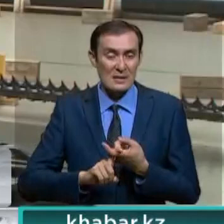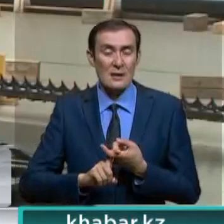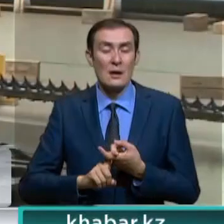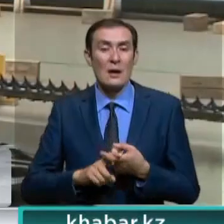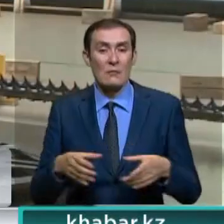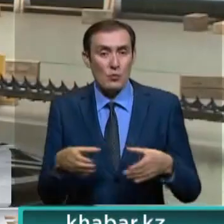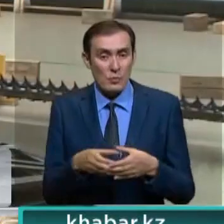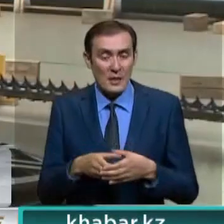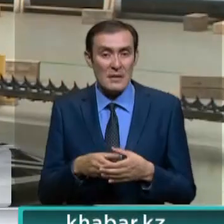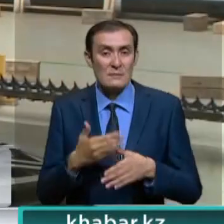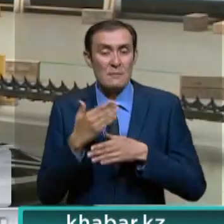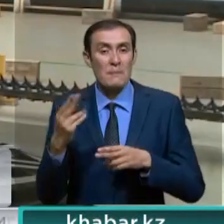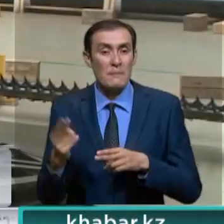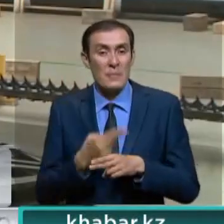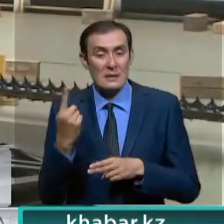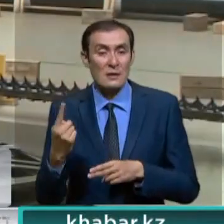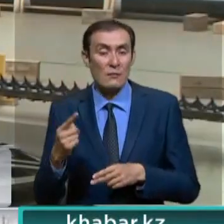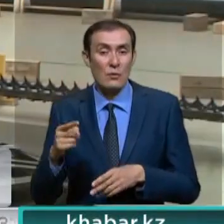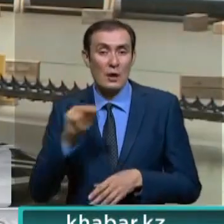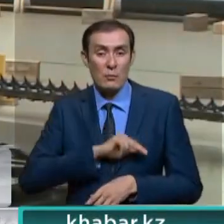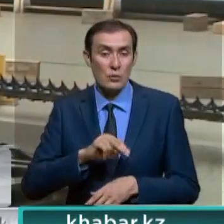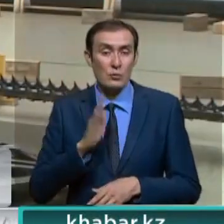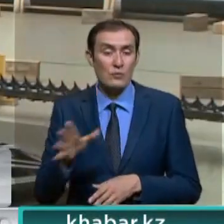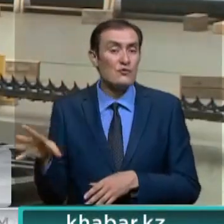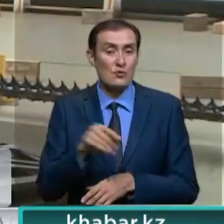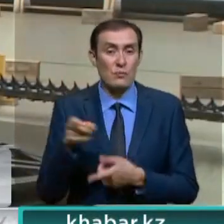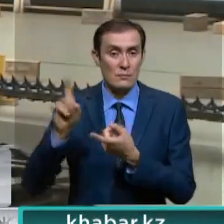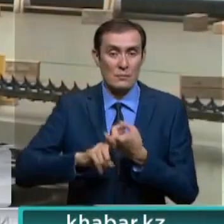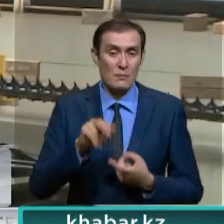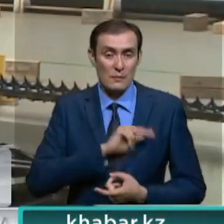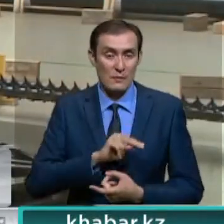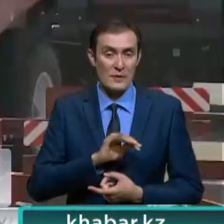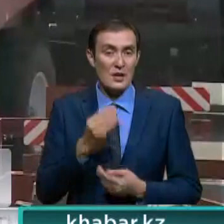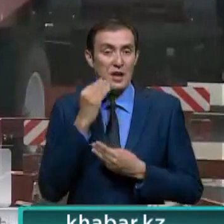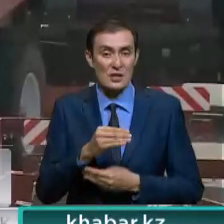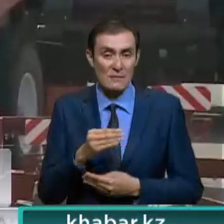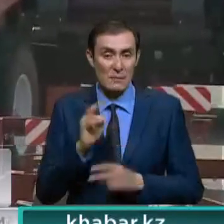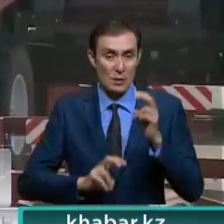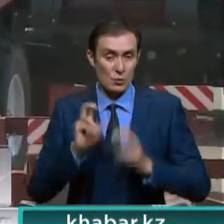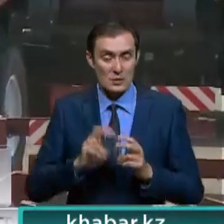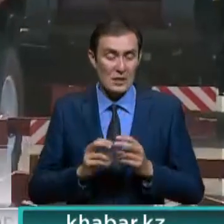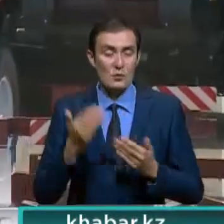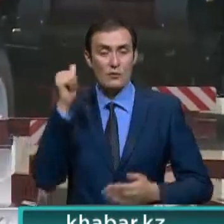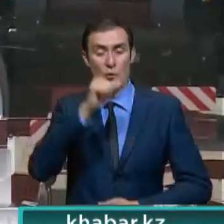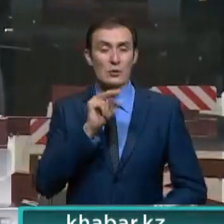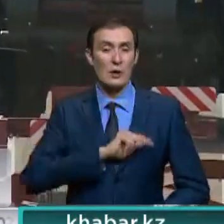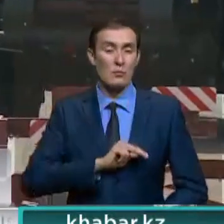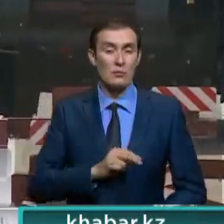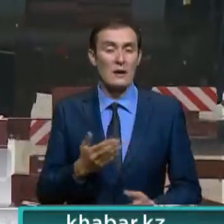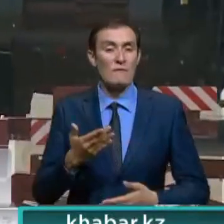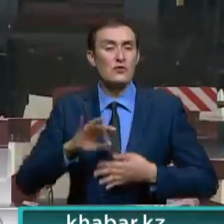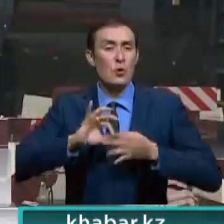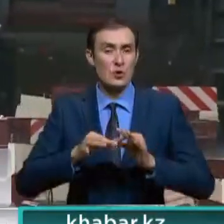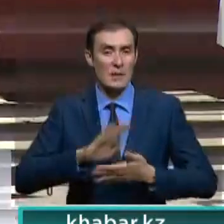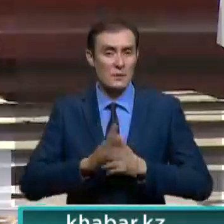организм. Ведь от действий одного работника зависит общее производство и качество конечной продукции. С прошлого года завод работает в непростых